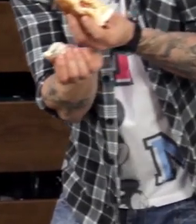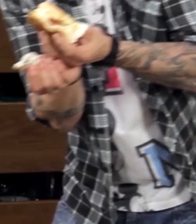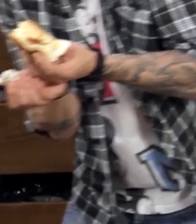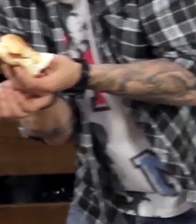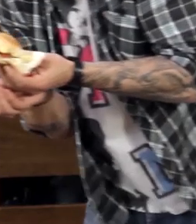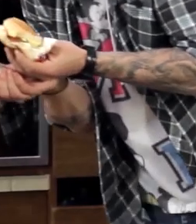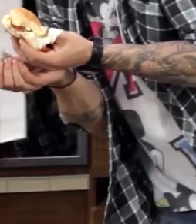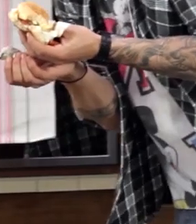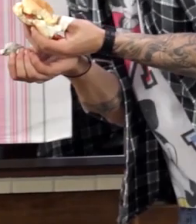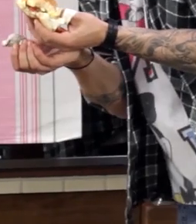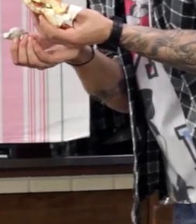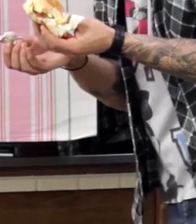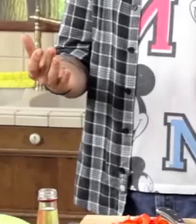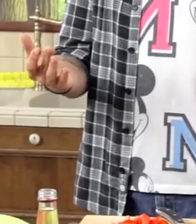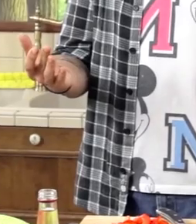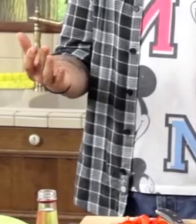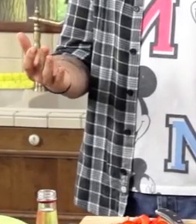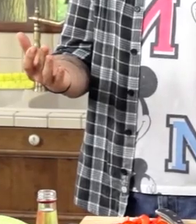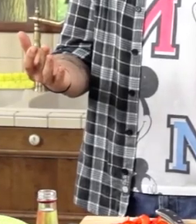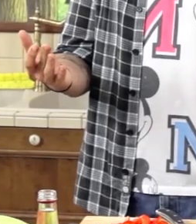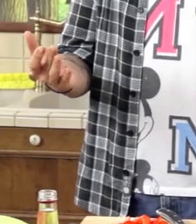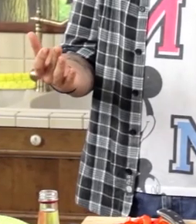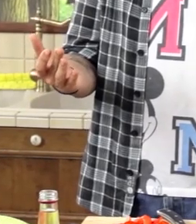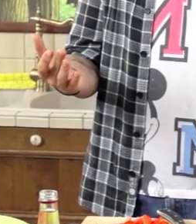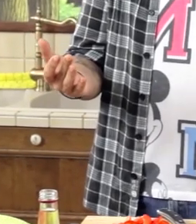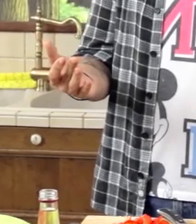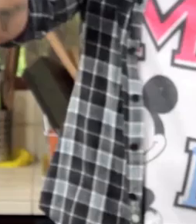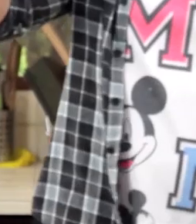ότι έχουμε πρόβλημα.